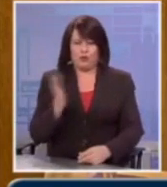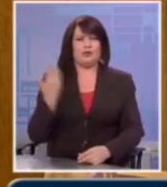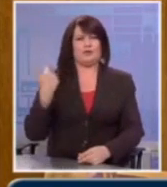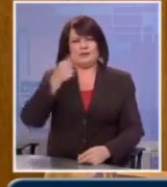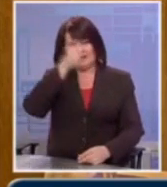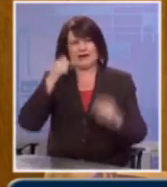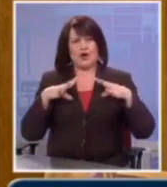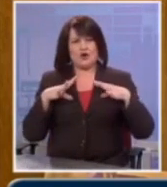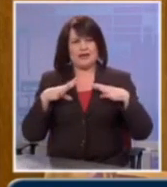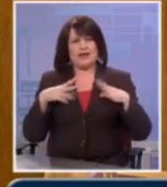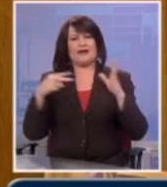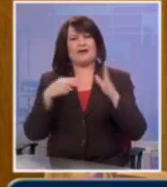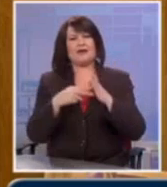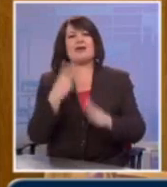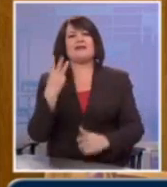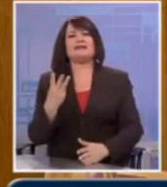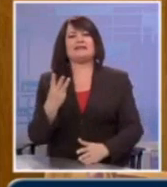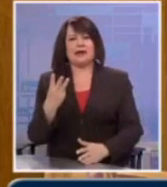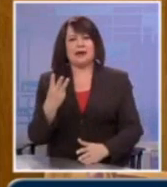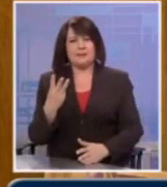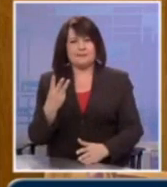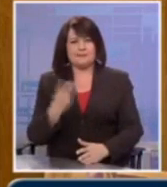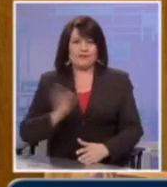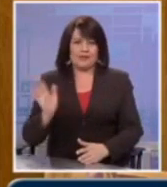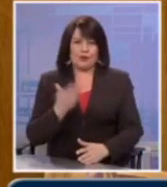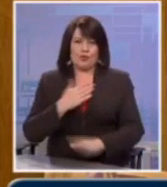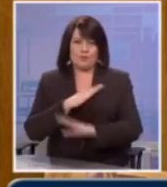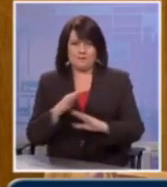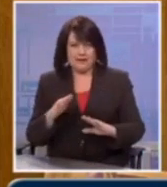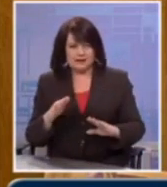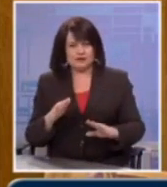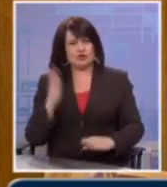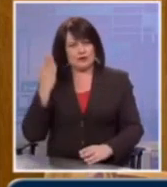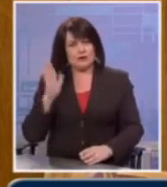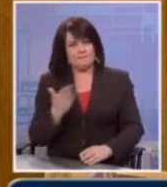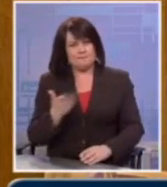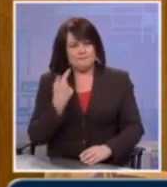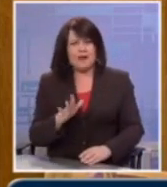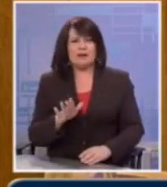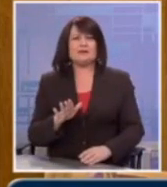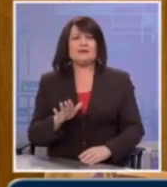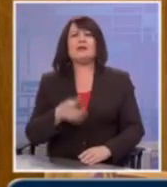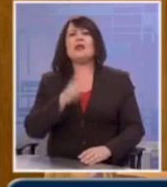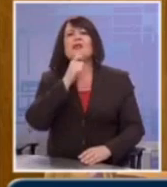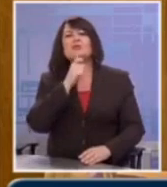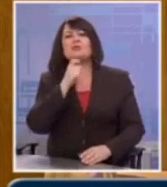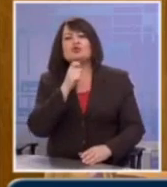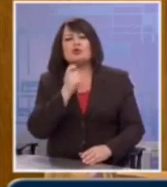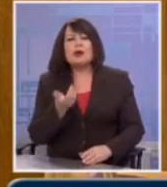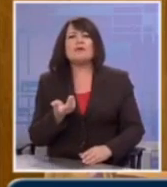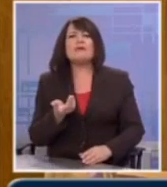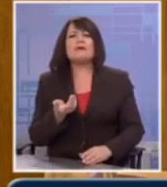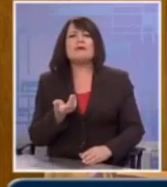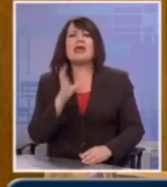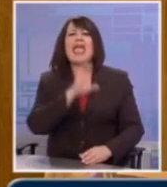καλοκαίρι του 2003 που δρομολογήθηκε η απόλυσή τους τότε και οι δημοσιογράφοι